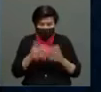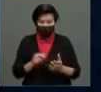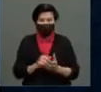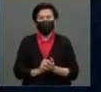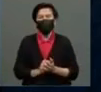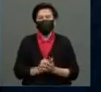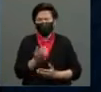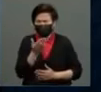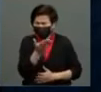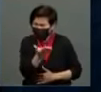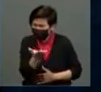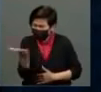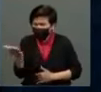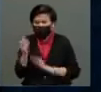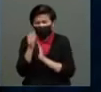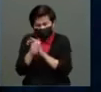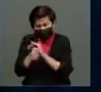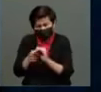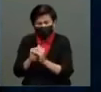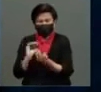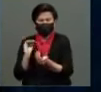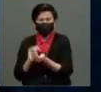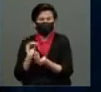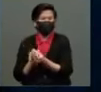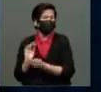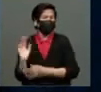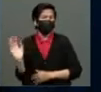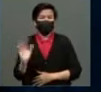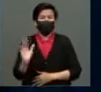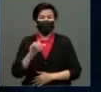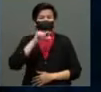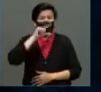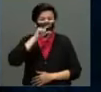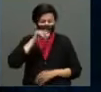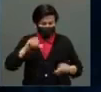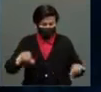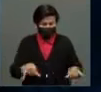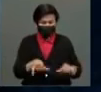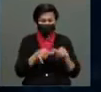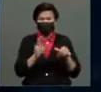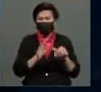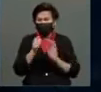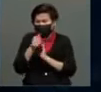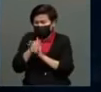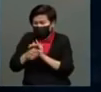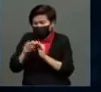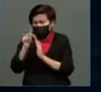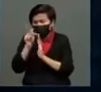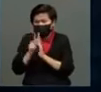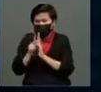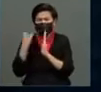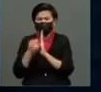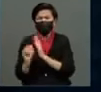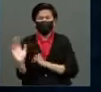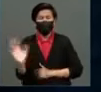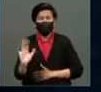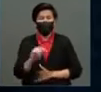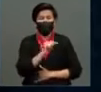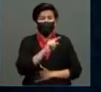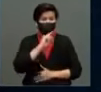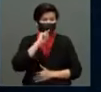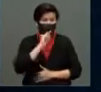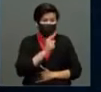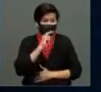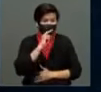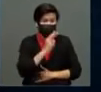พนันลักลอบเล่นพนันลักลอบเล่นไก่ชนหรือลักลอบอะไรเลยนะครับเราเรียนรู้มาจากระลอกแรกแล้วว่